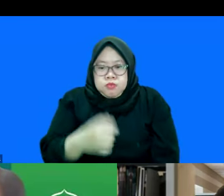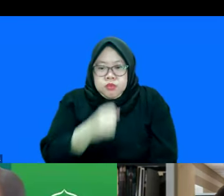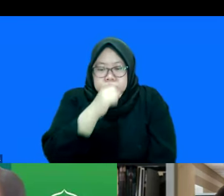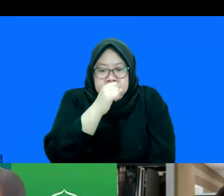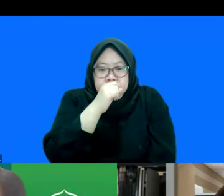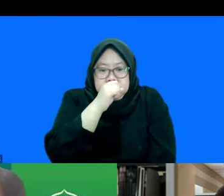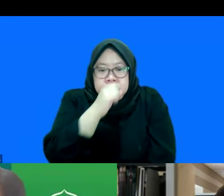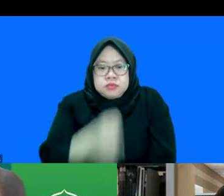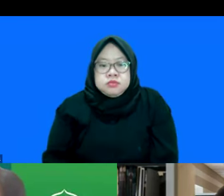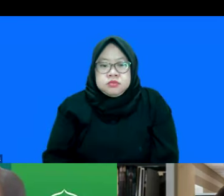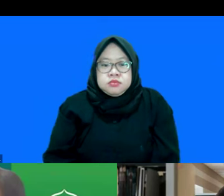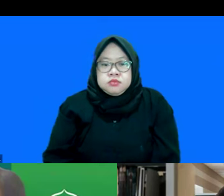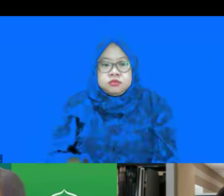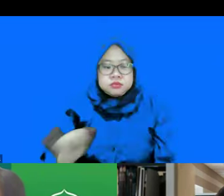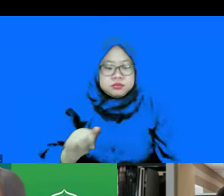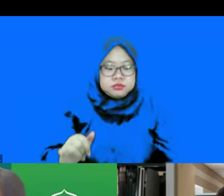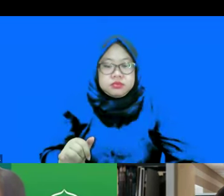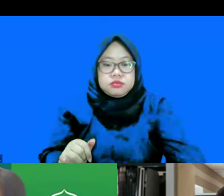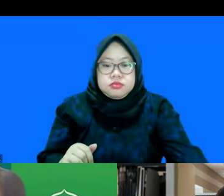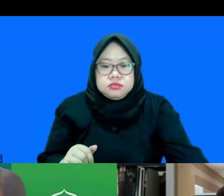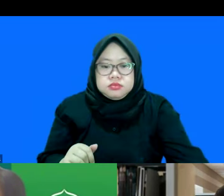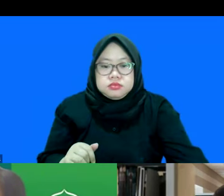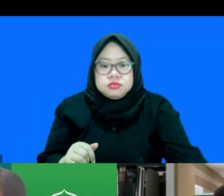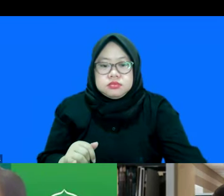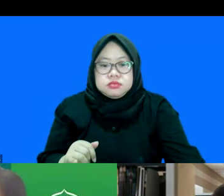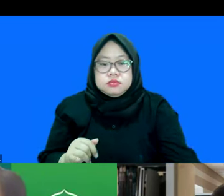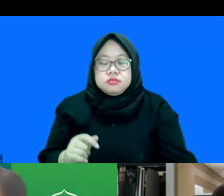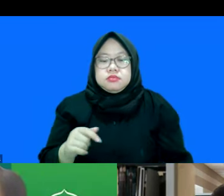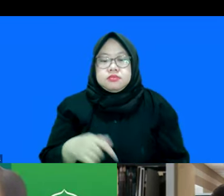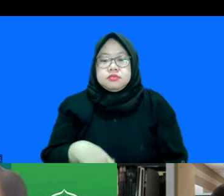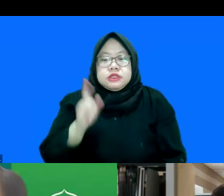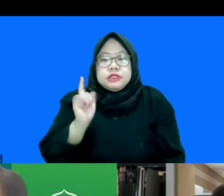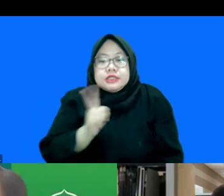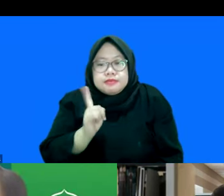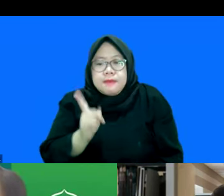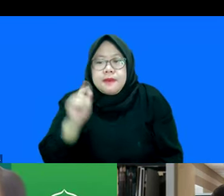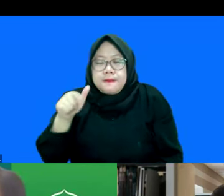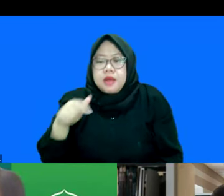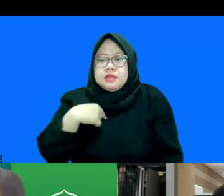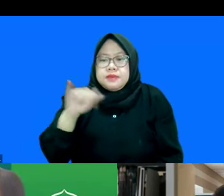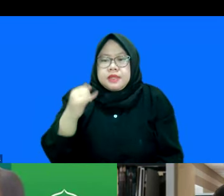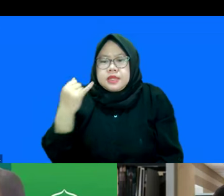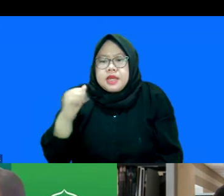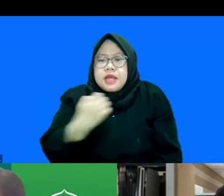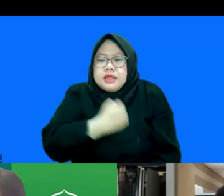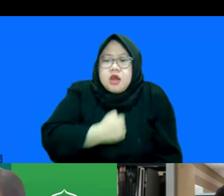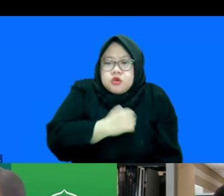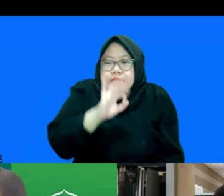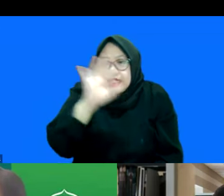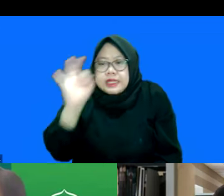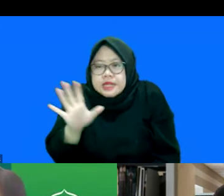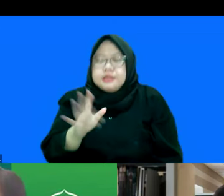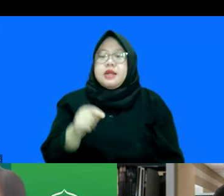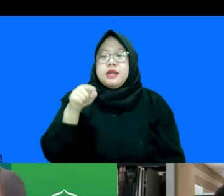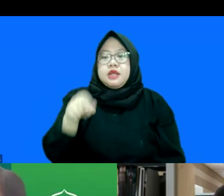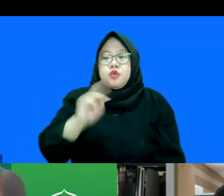situ mimik mukanya si tersangka kelihatan takut, dia terlihat seperti diarahkan, lain sebagainya. Itu perubahan